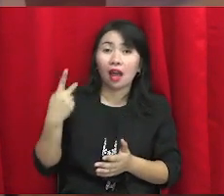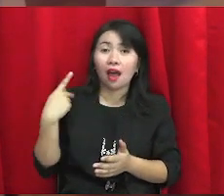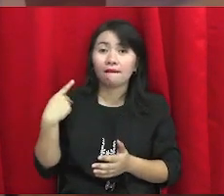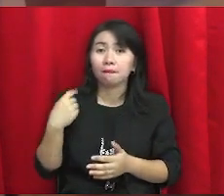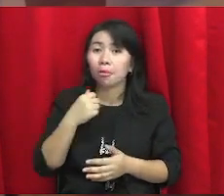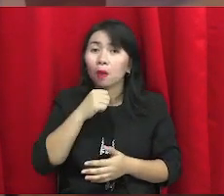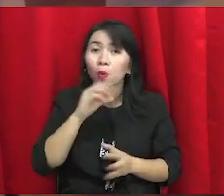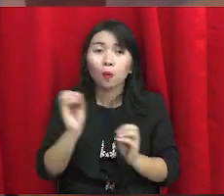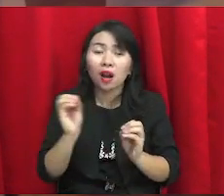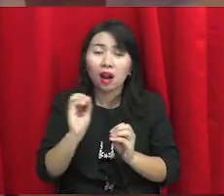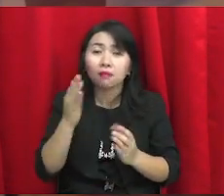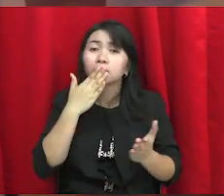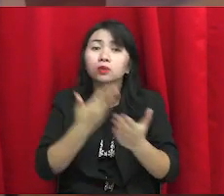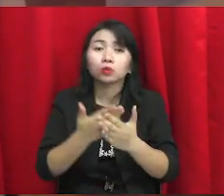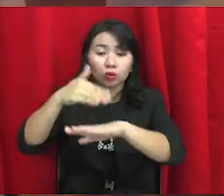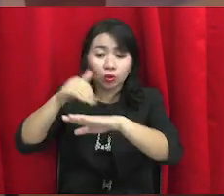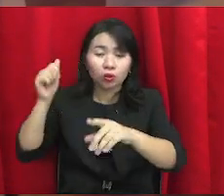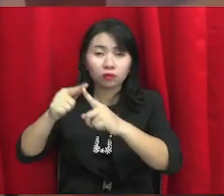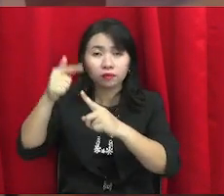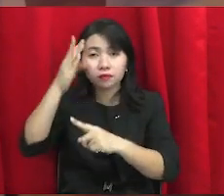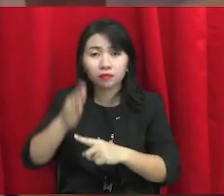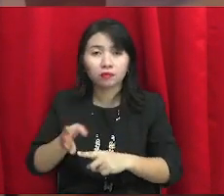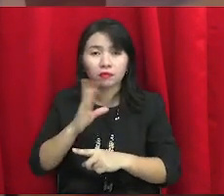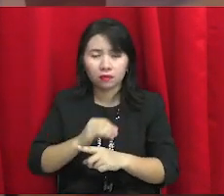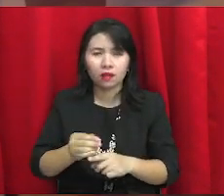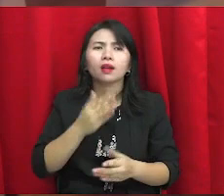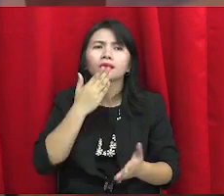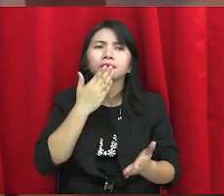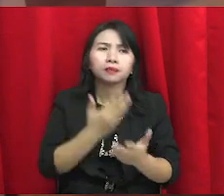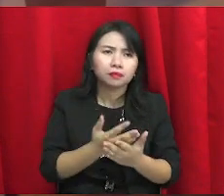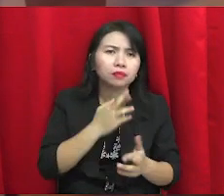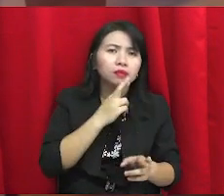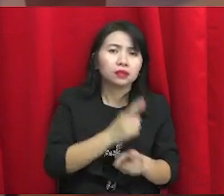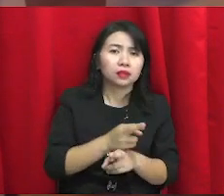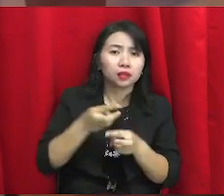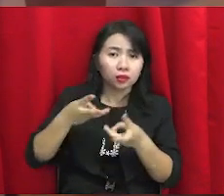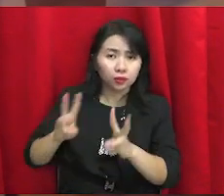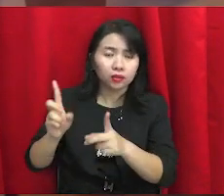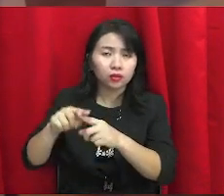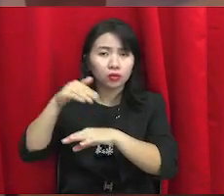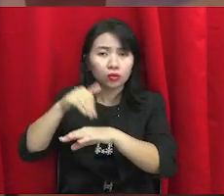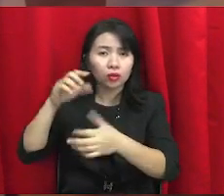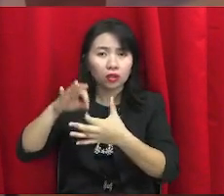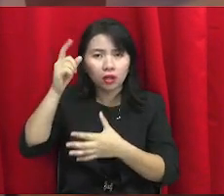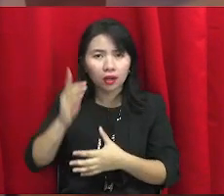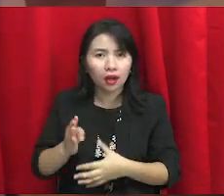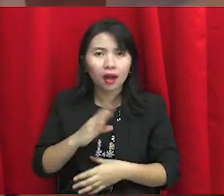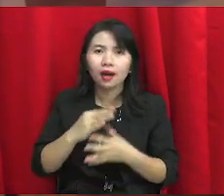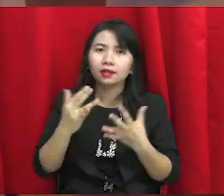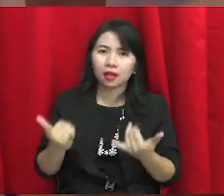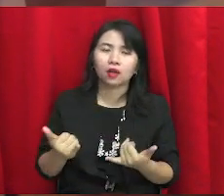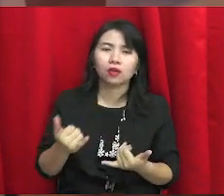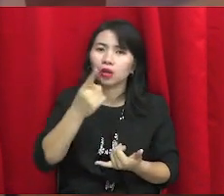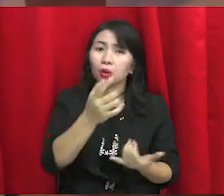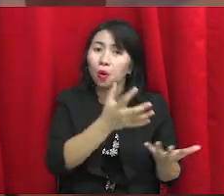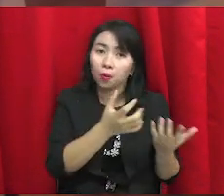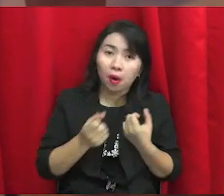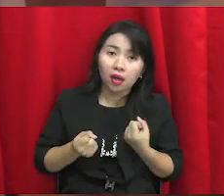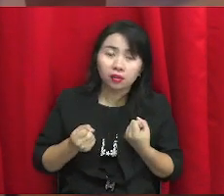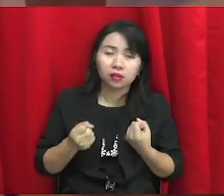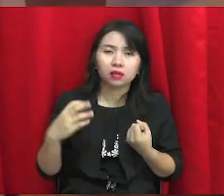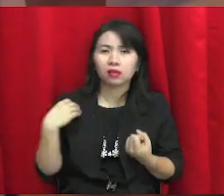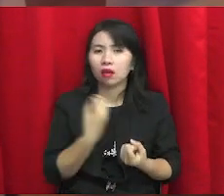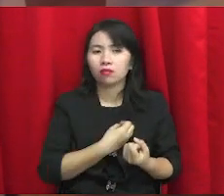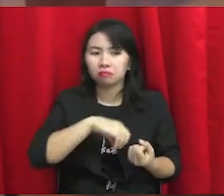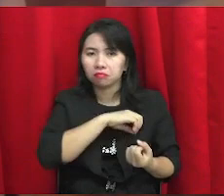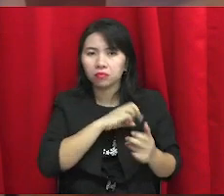natin maibigay yung maayos po nating pagtawag sa Panginoon. So, paano, tapos gugustuhin natin yung will natin,